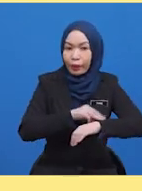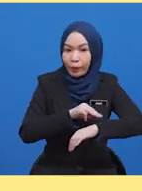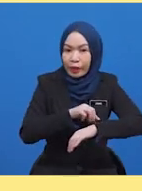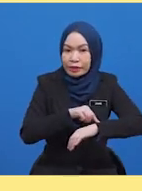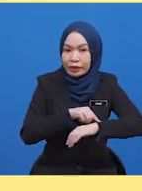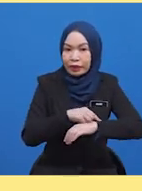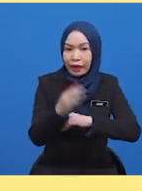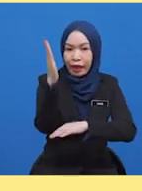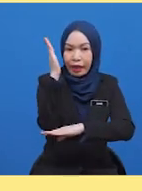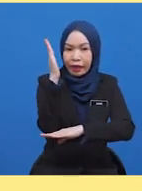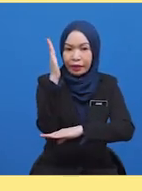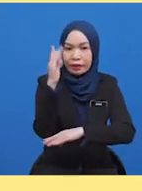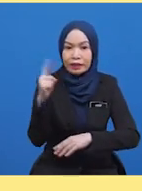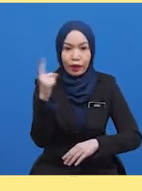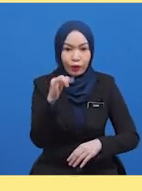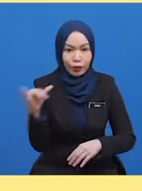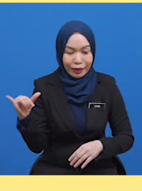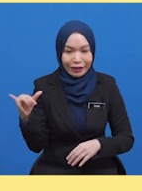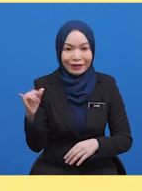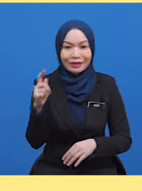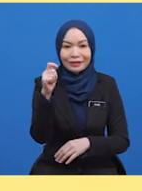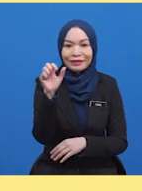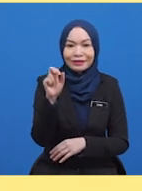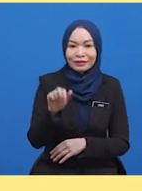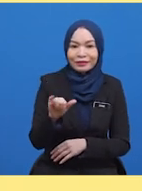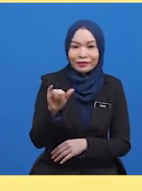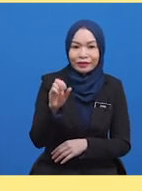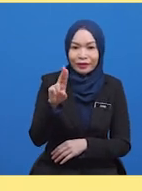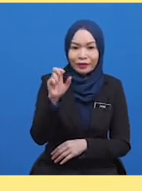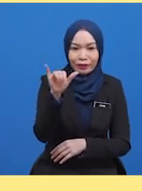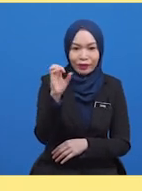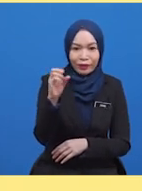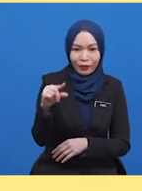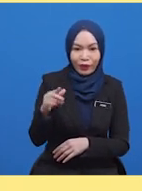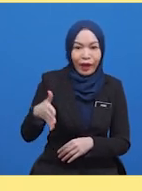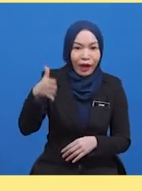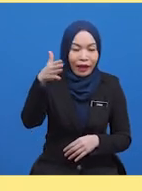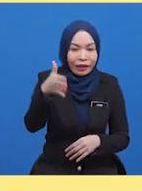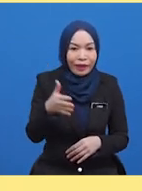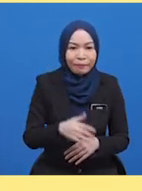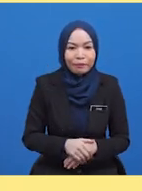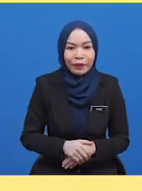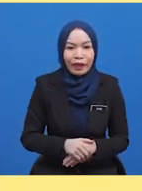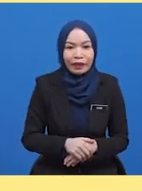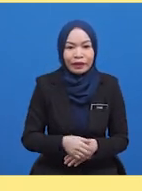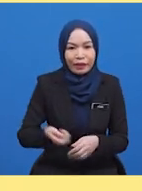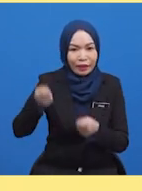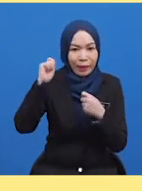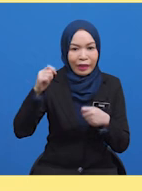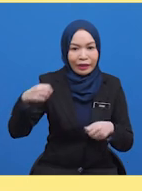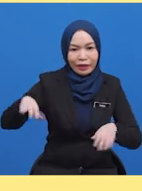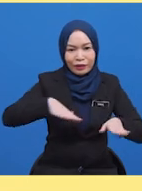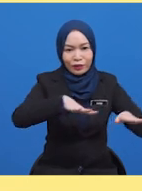di dalam Sungai terutamanya pada waktu matahari terik terakhir yang akan